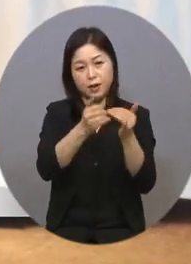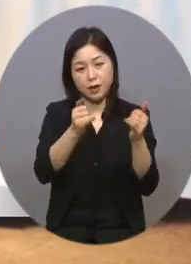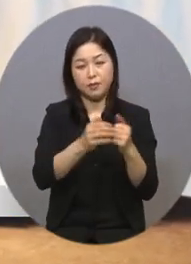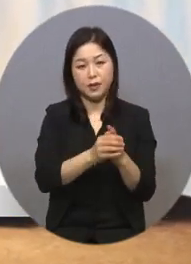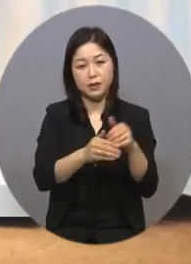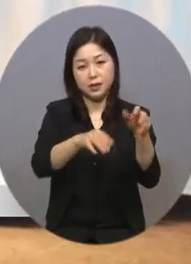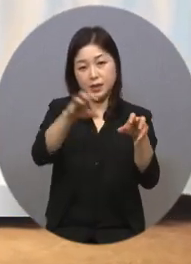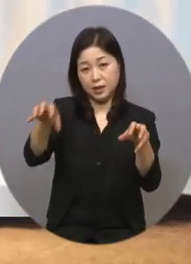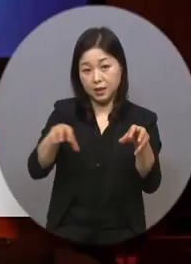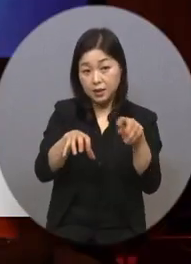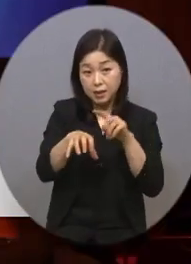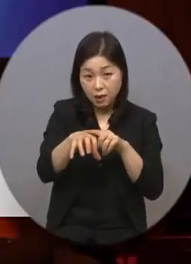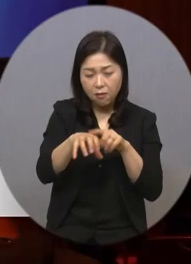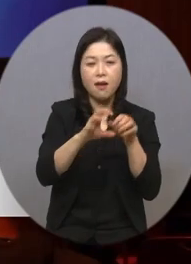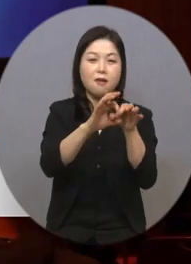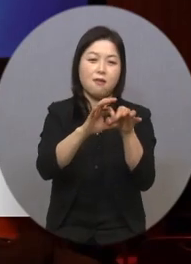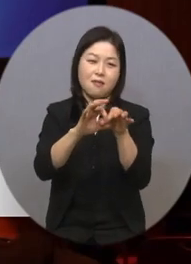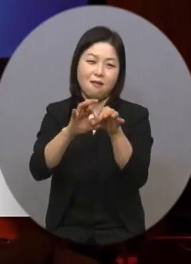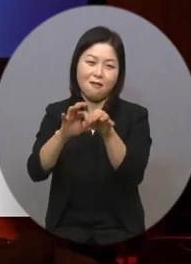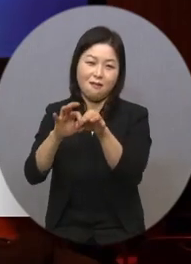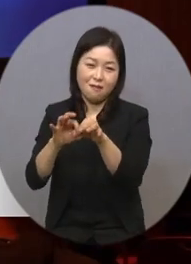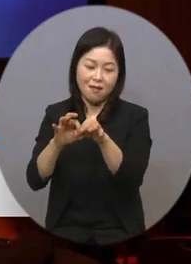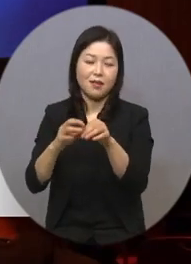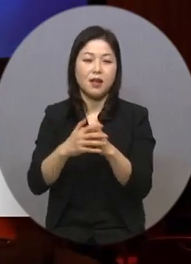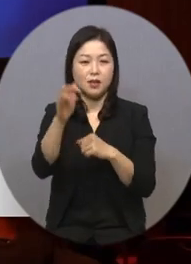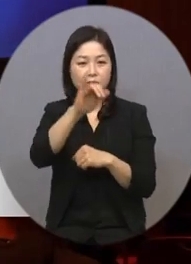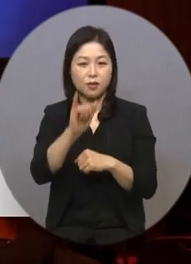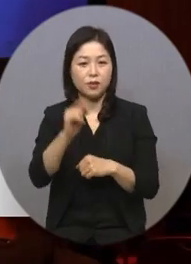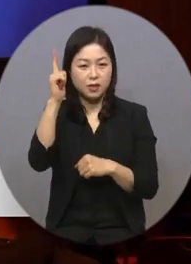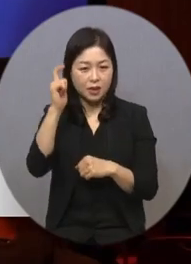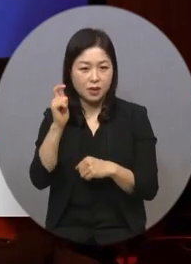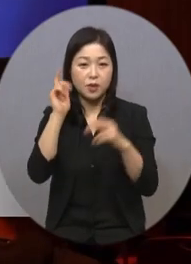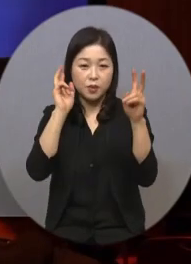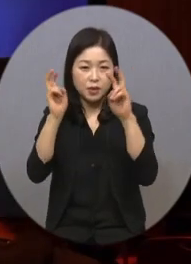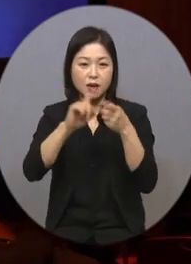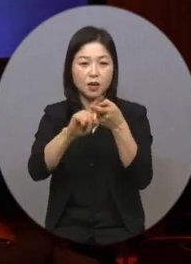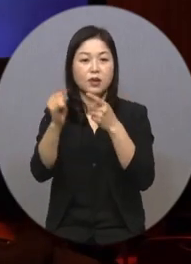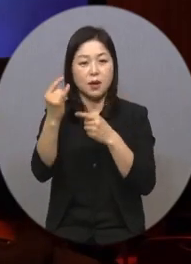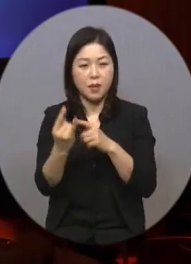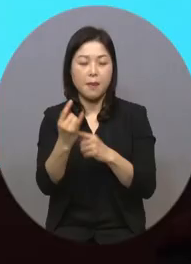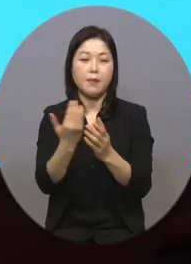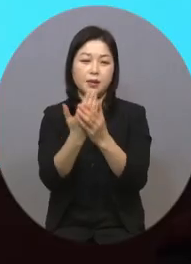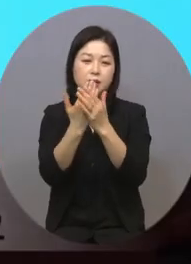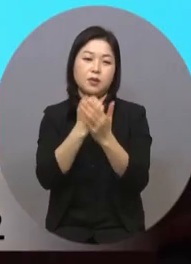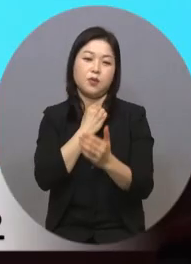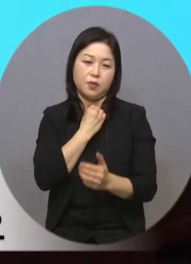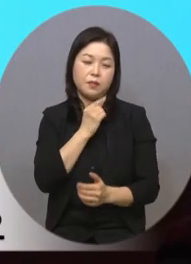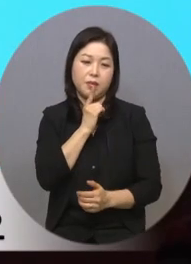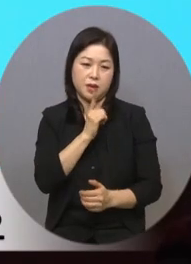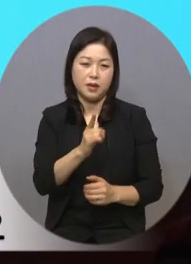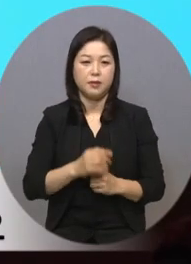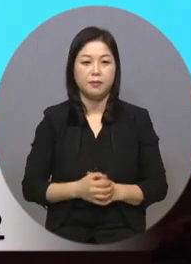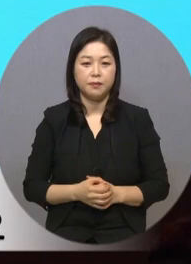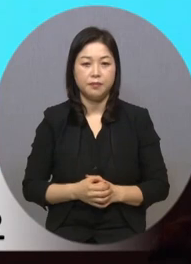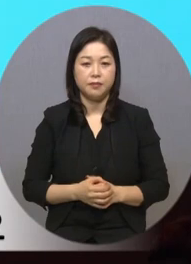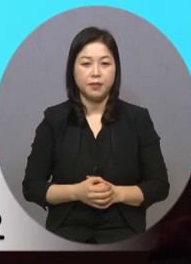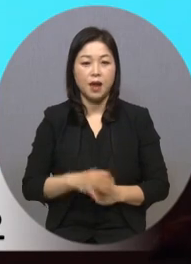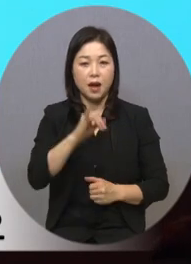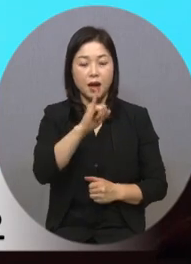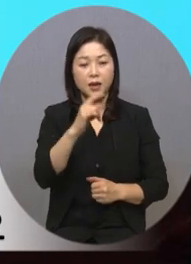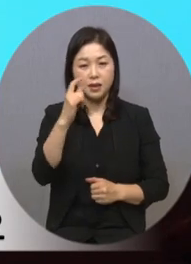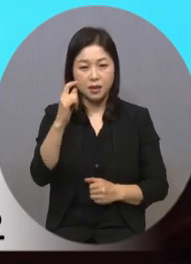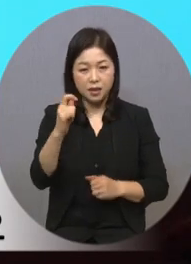통한 러브콜을 보내며 전국 스타트업 연합회의 발전을 기원했습니다. IT 인버커